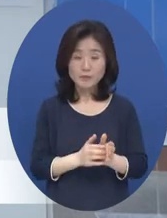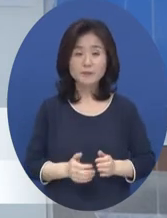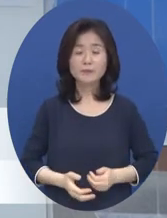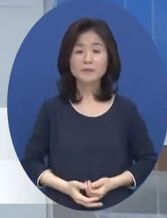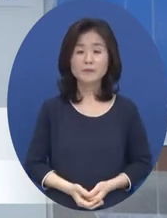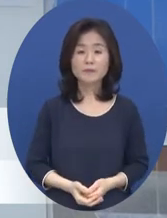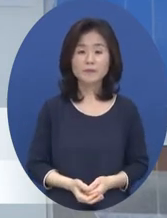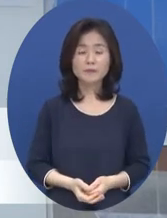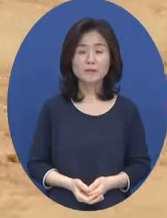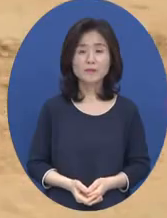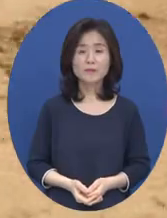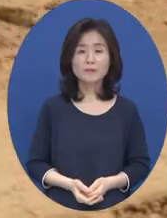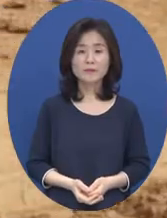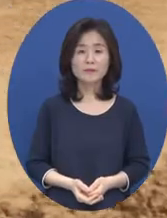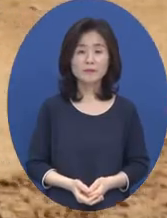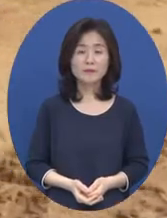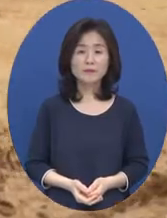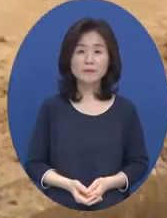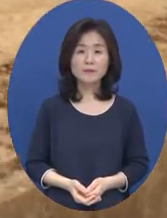취재했습니다.